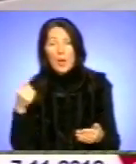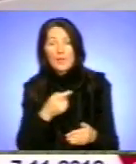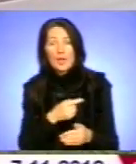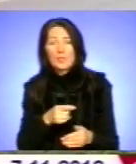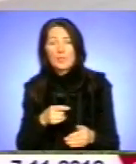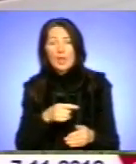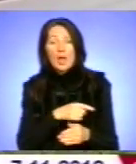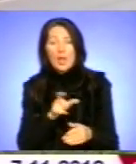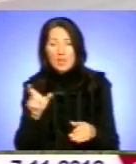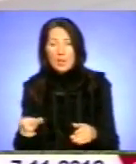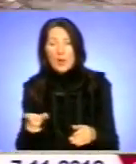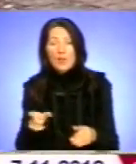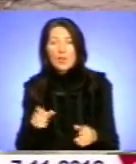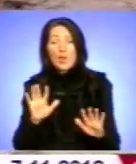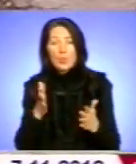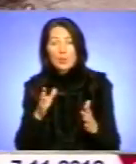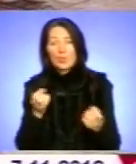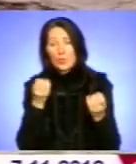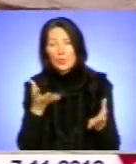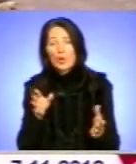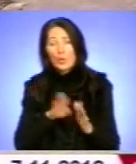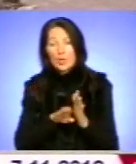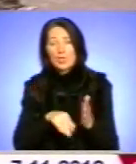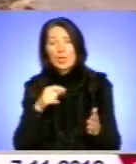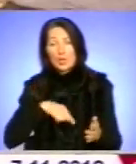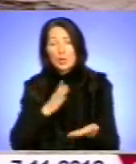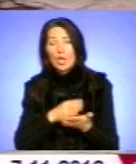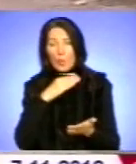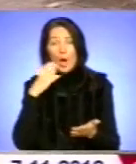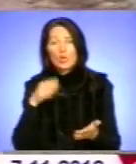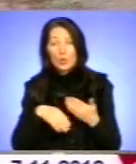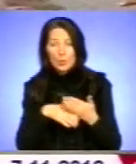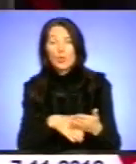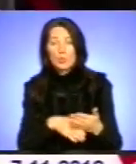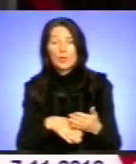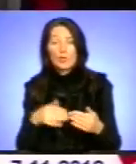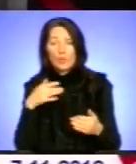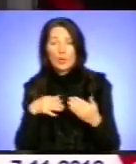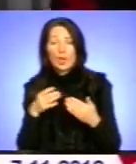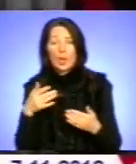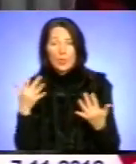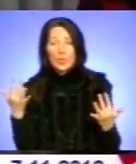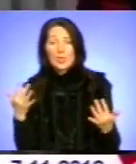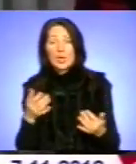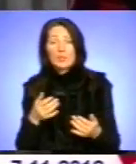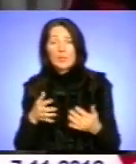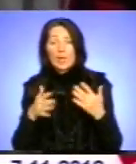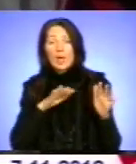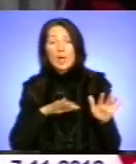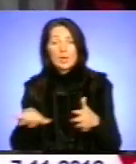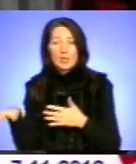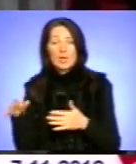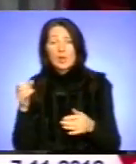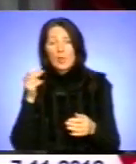погіршення настрою є чимало способів боротьби із ним. Розвіяти негативні думки і поліпшити самопочуття допомагають